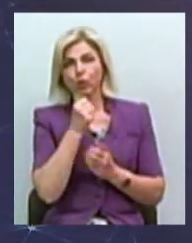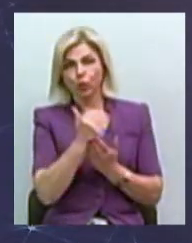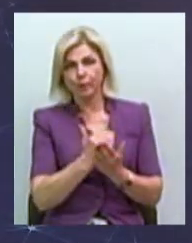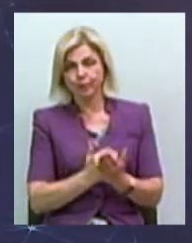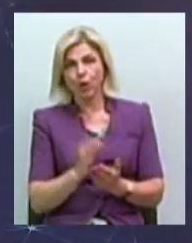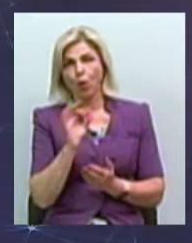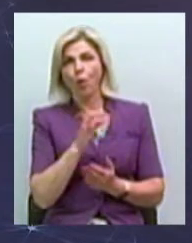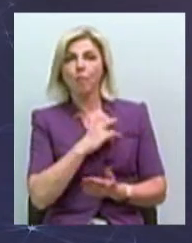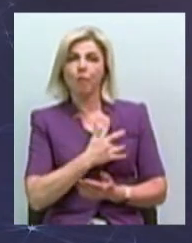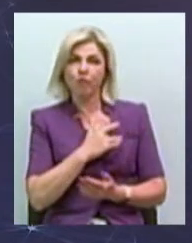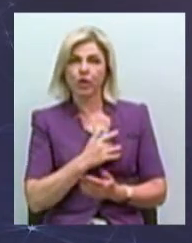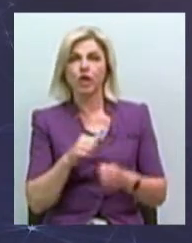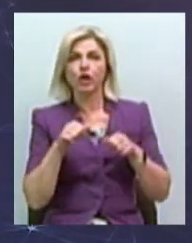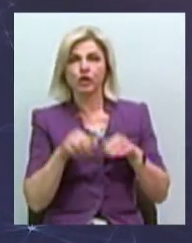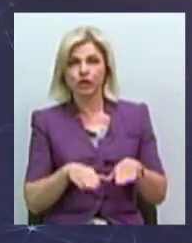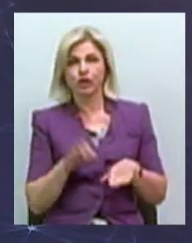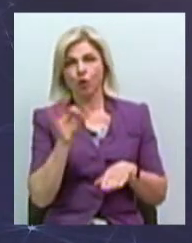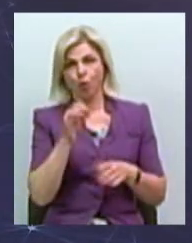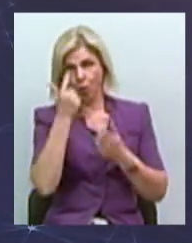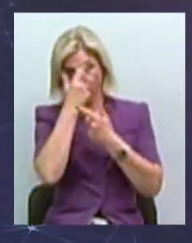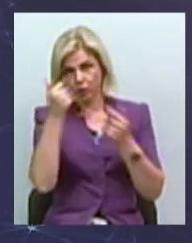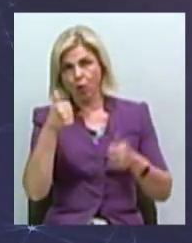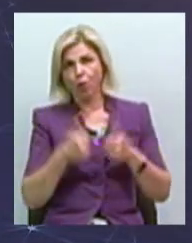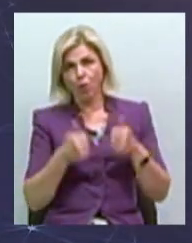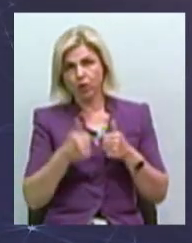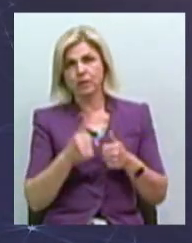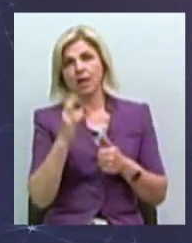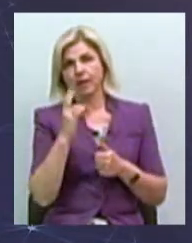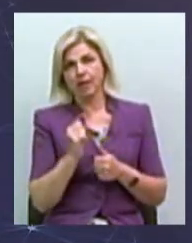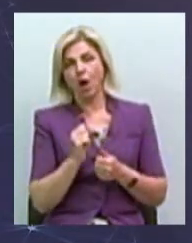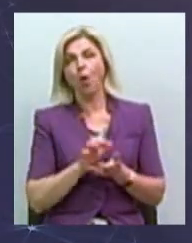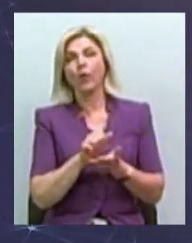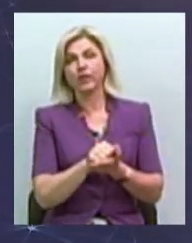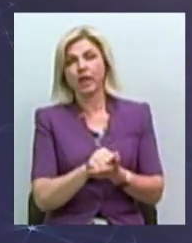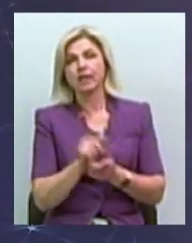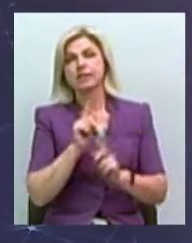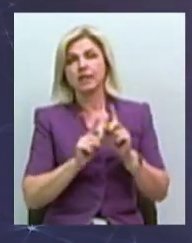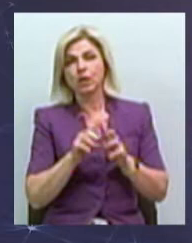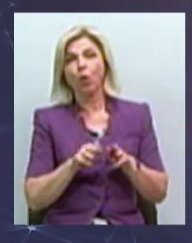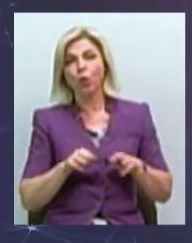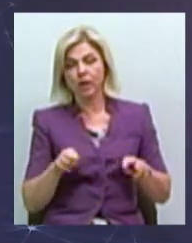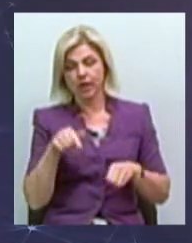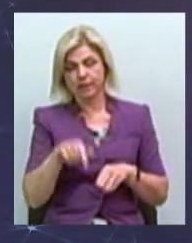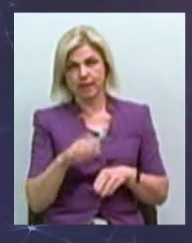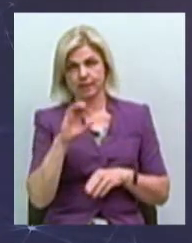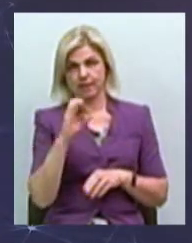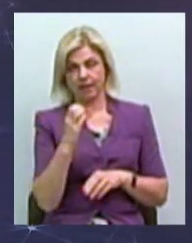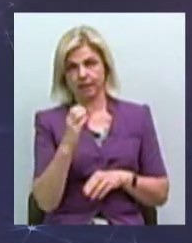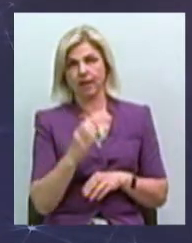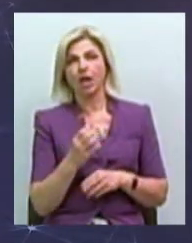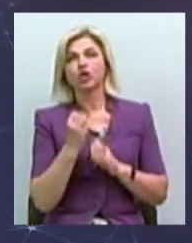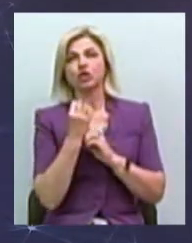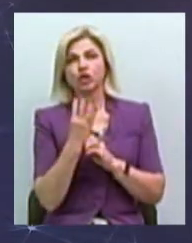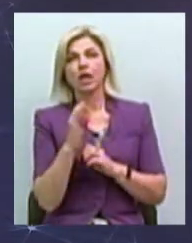про ймовірність прийняття рішення щодо оголошення конкурсу на концесію на засіданні уряду цієї середи. Цитую. Ми